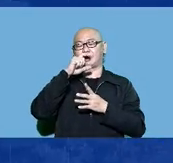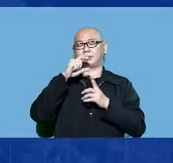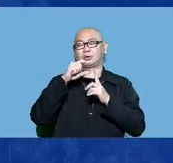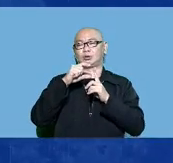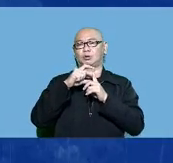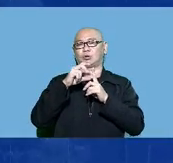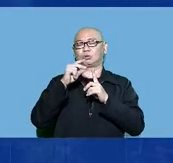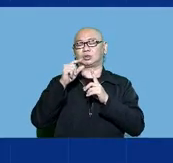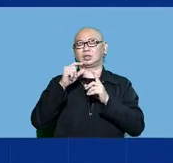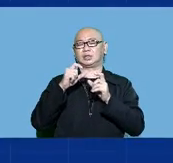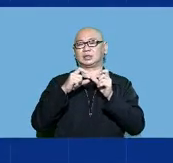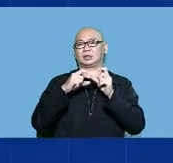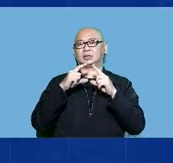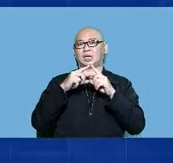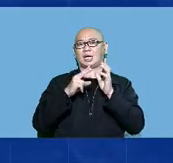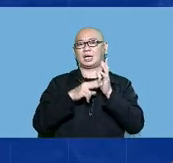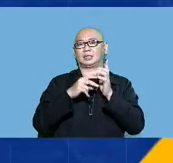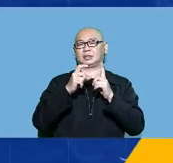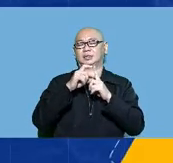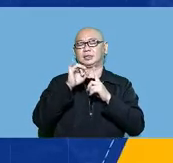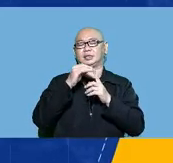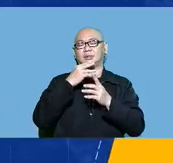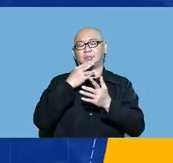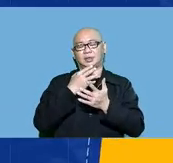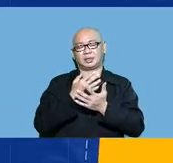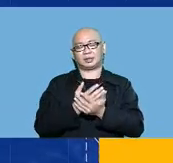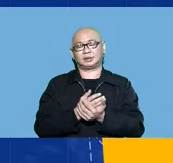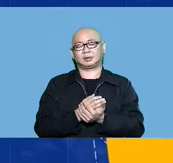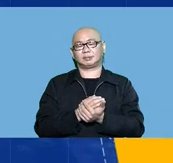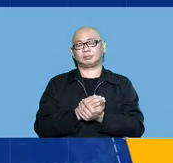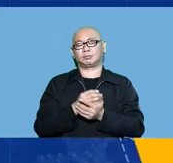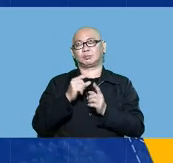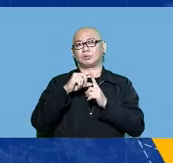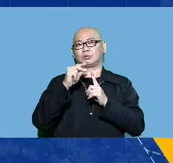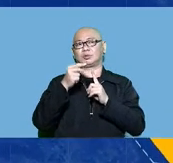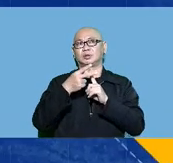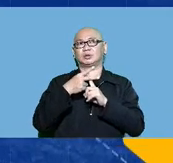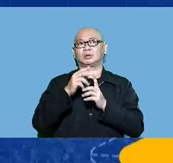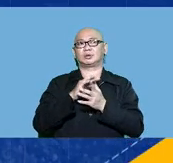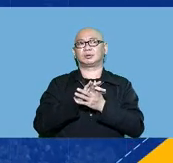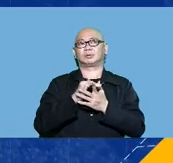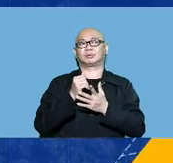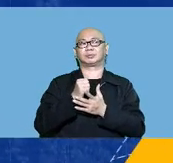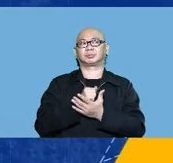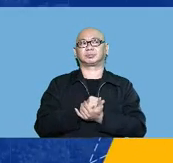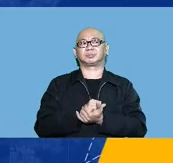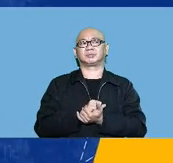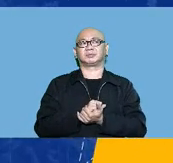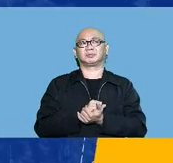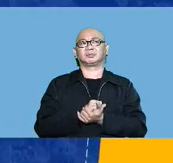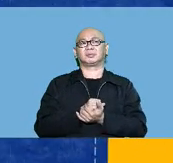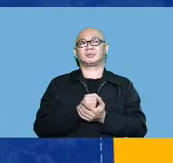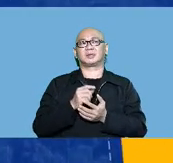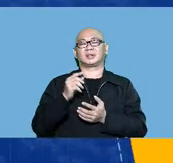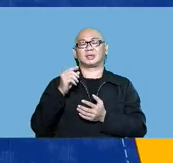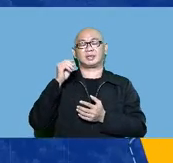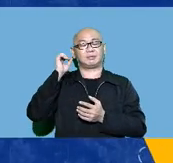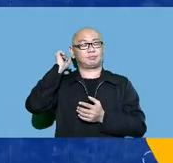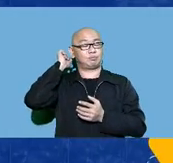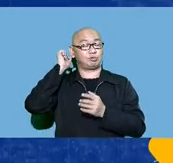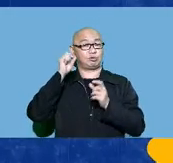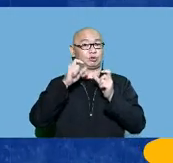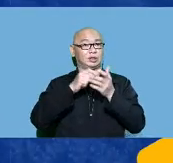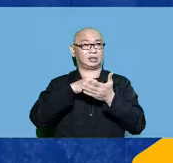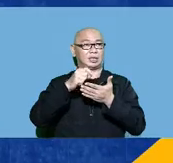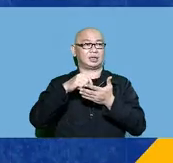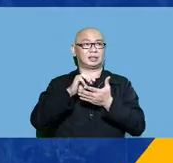kasih atas supportnya. Bapak Ketua Majelis Profesor, Profesor Dr. Mungkinedi Wibowo, MPD, KONS. Dan Ibu Sekretaris Majelis Profesor,